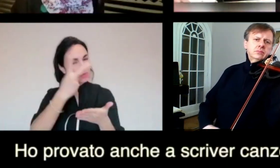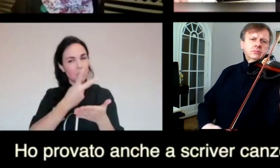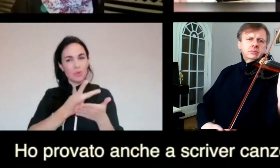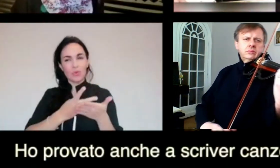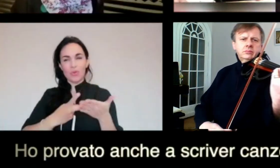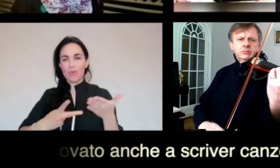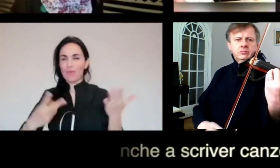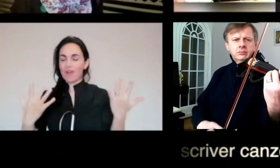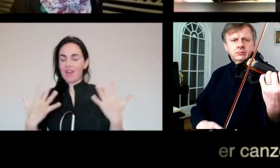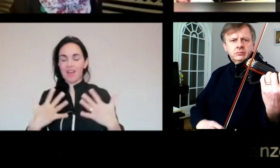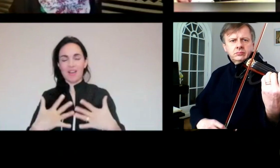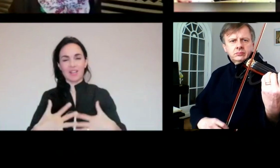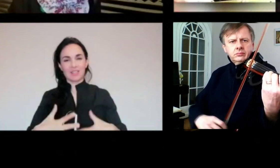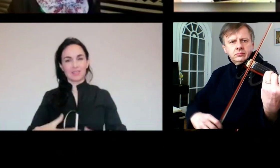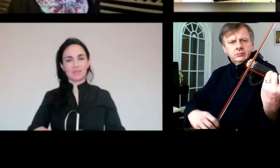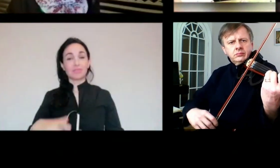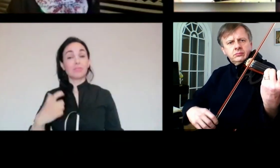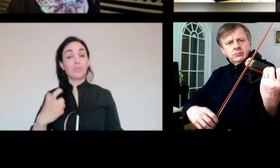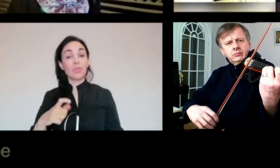scrivere canzoni